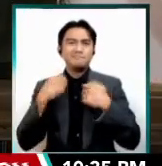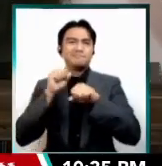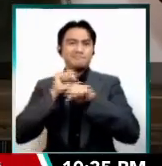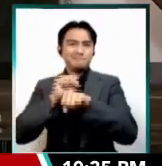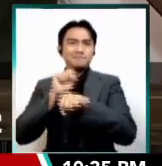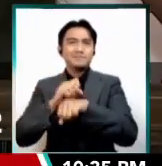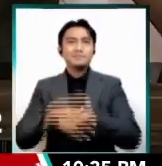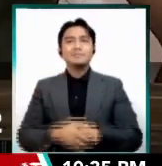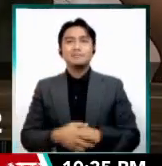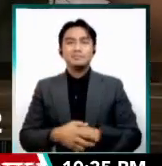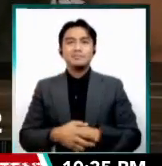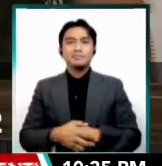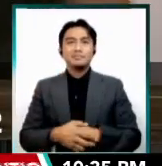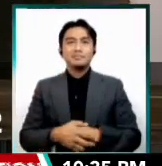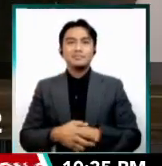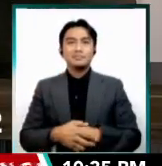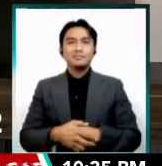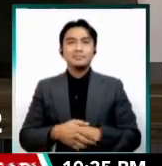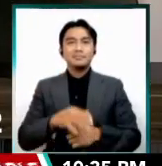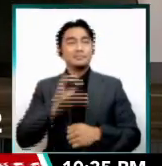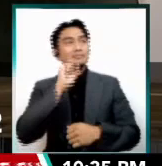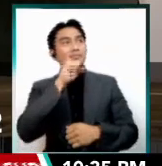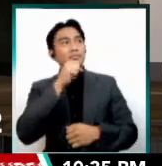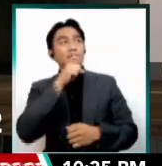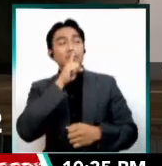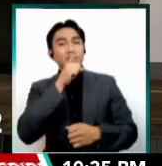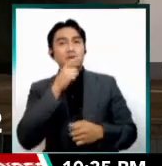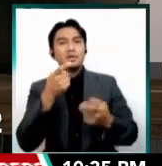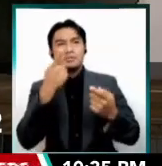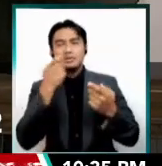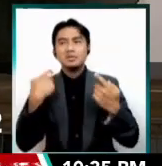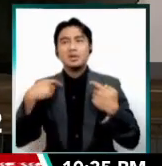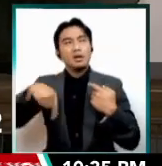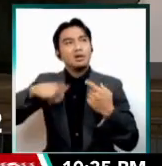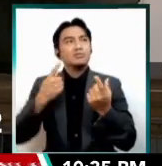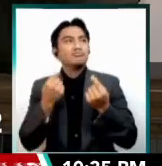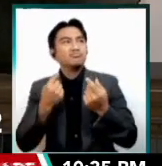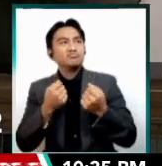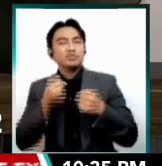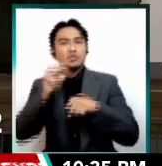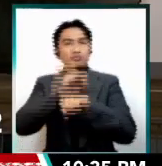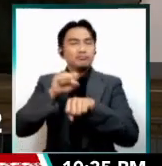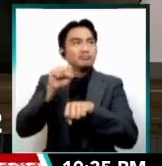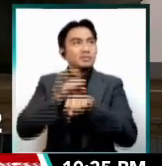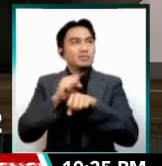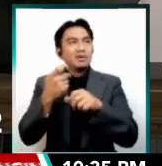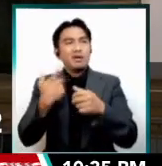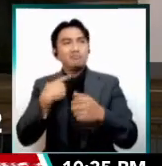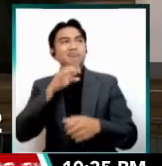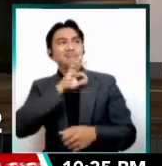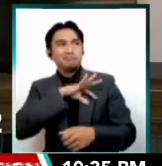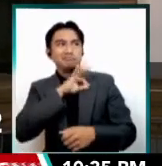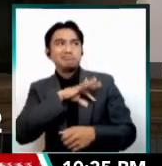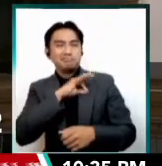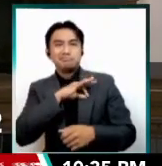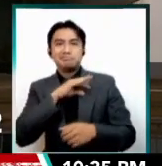Opo. Kasi yun talagang pinaka-ano namin, kabuhayan